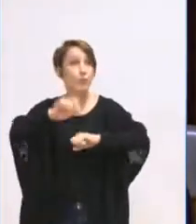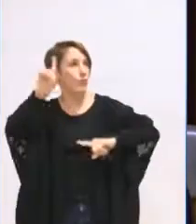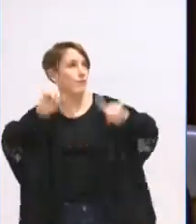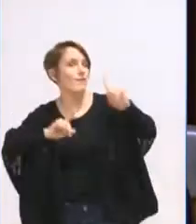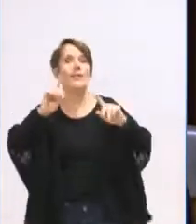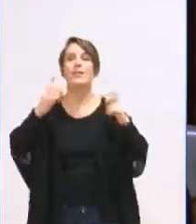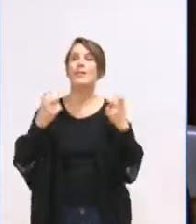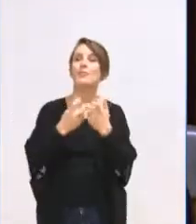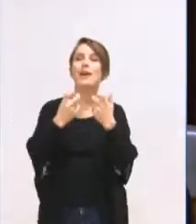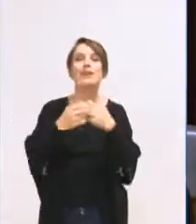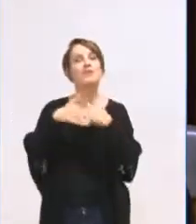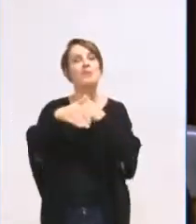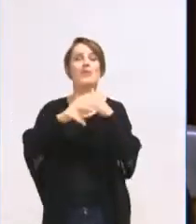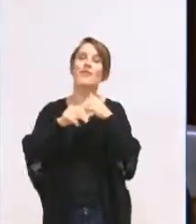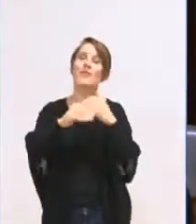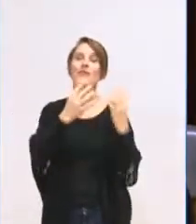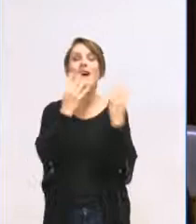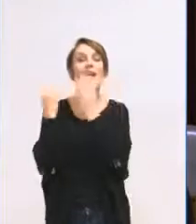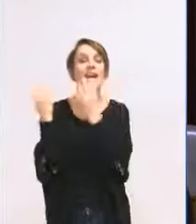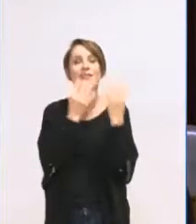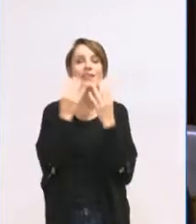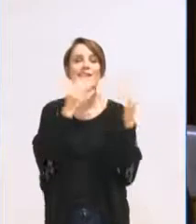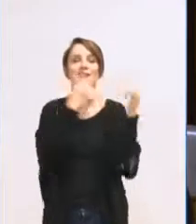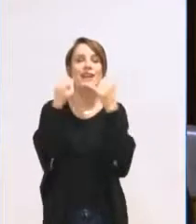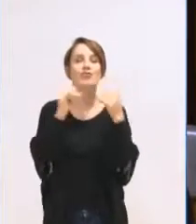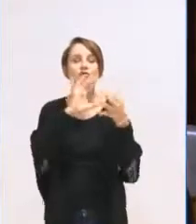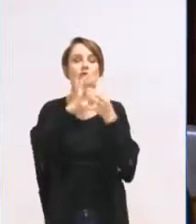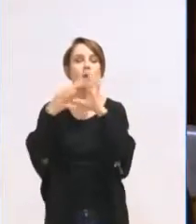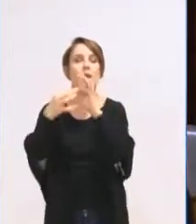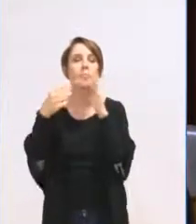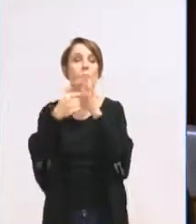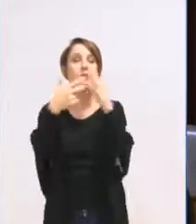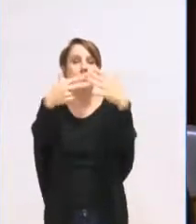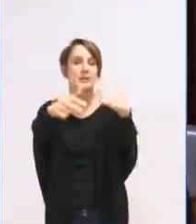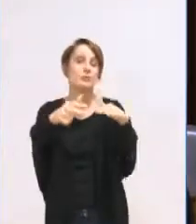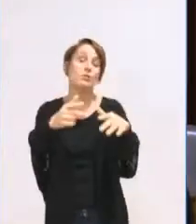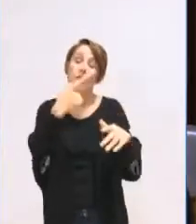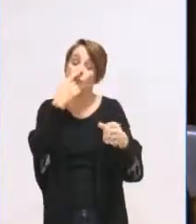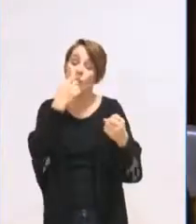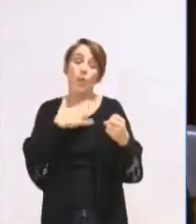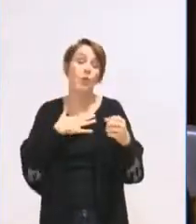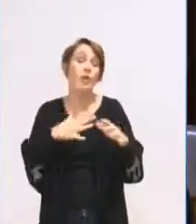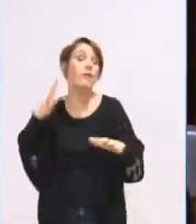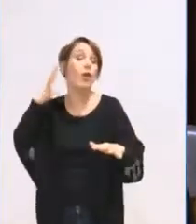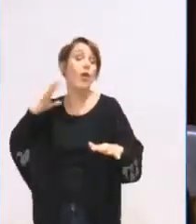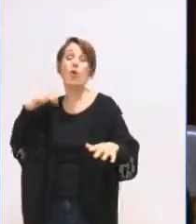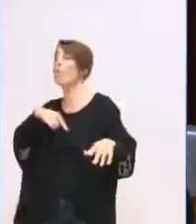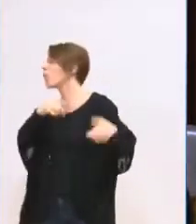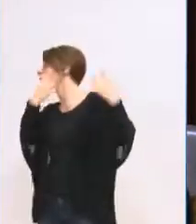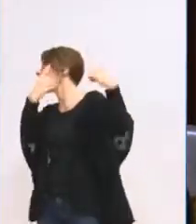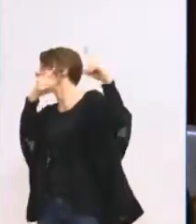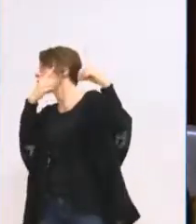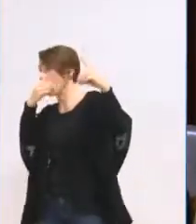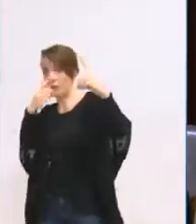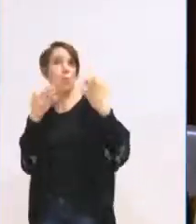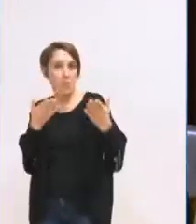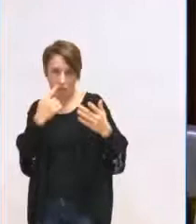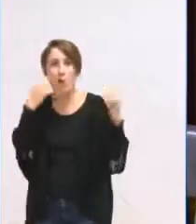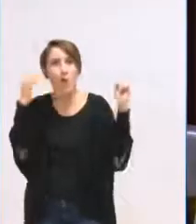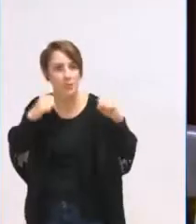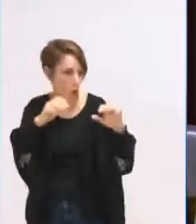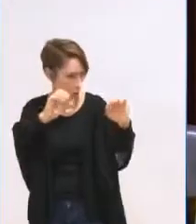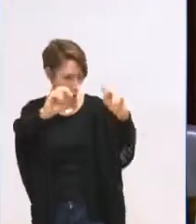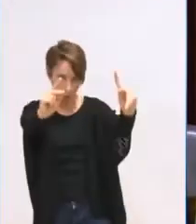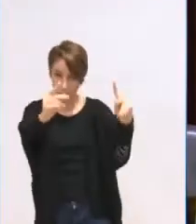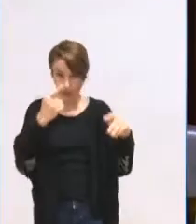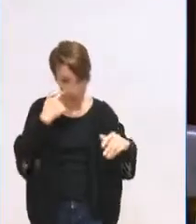JO 2018, que vous n'auriez sans doute pas approuvé il y a quelques années, mais que vous portez maintenant. Très bien, faisons la fête ensemble, regardons